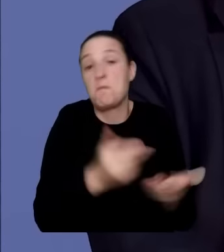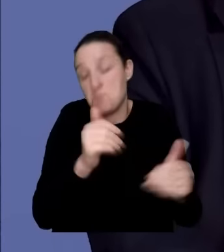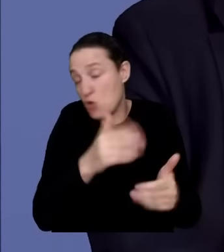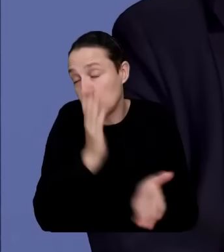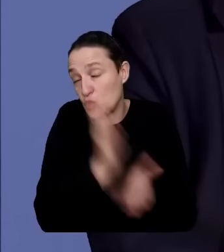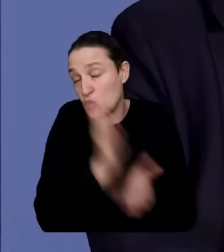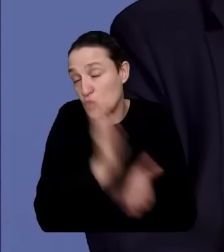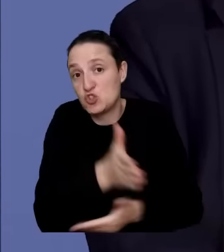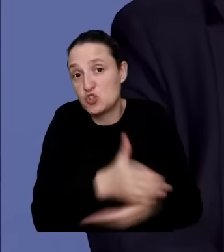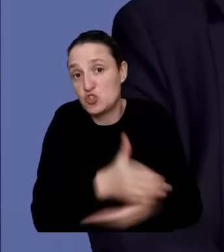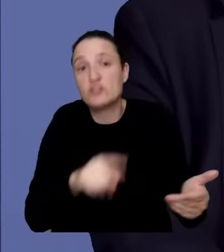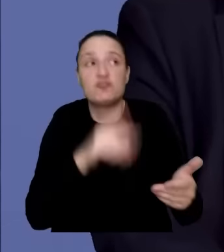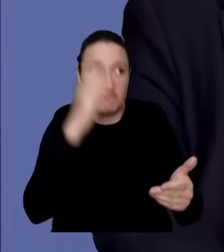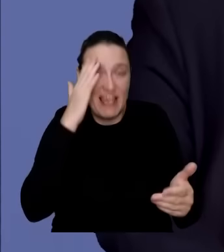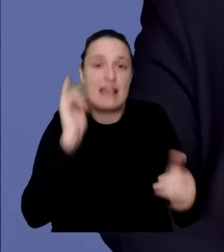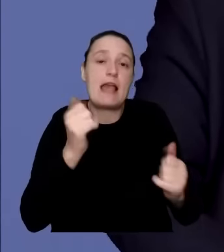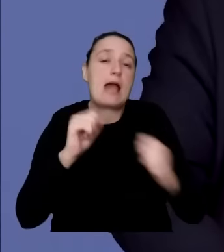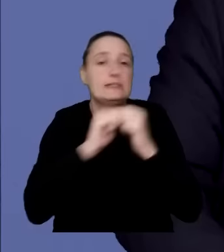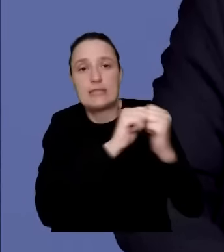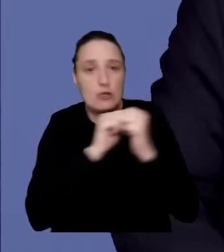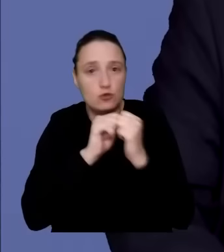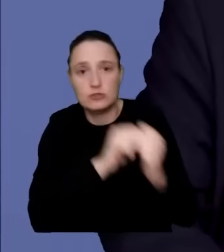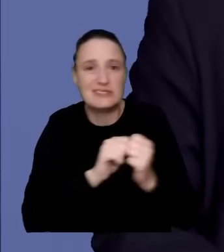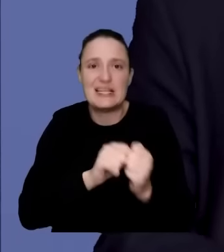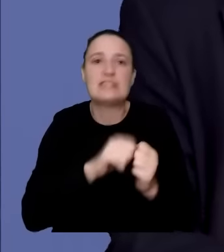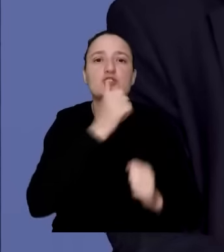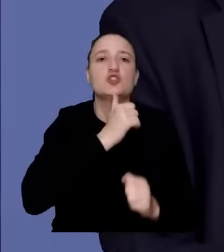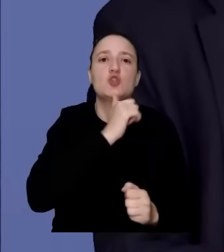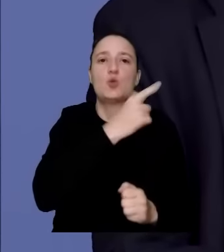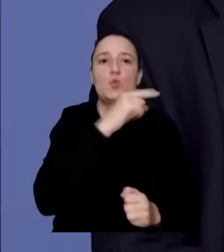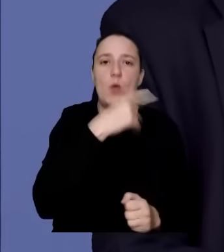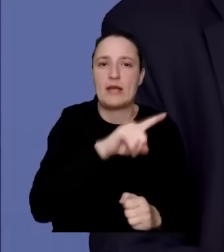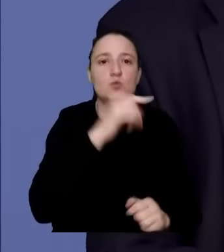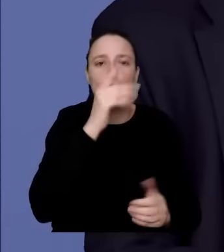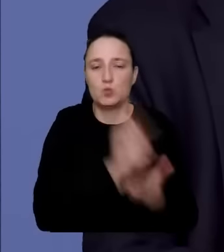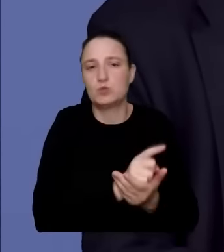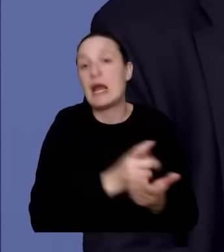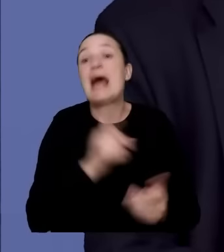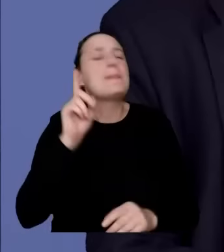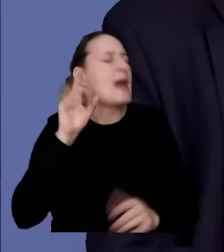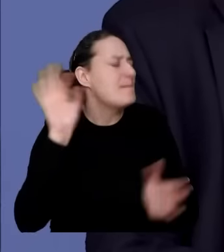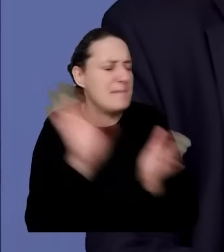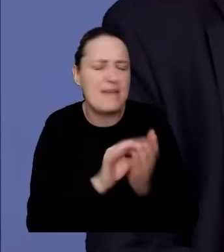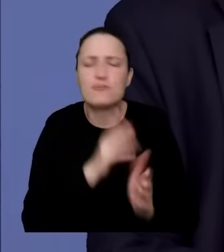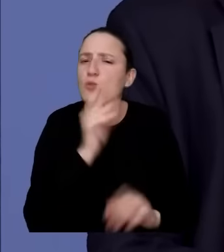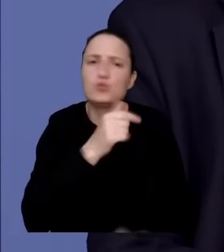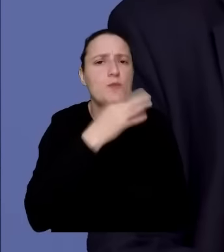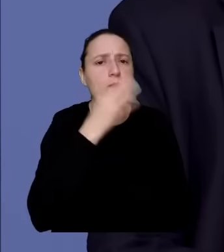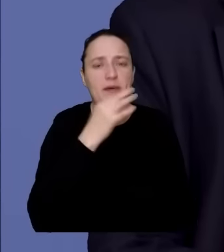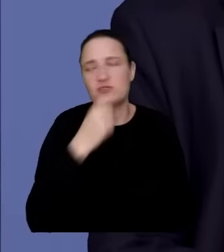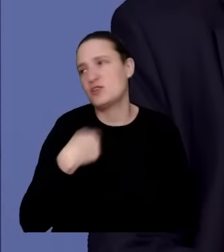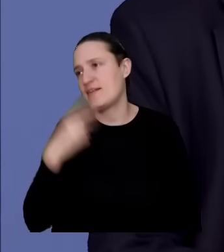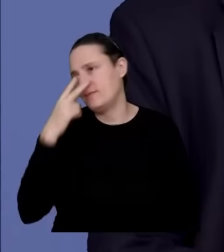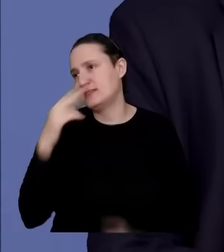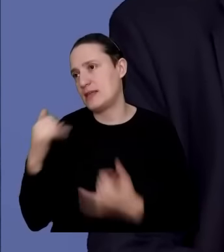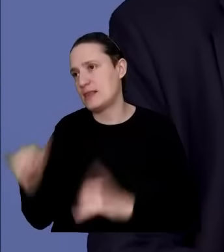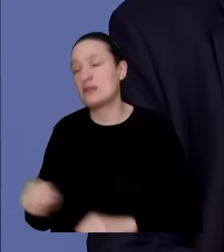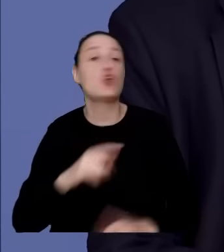jaki sposób będą ten zielony ład reformować na pewno zielony ład jest do remontu na fakt